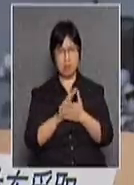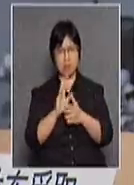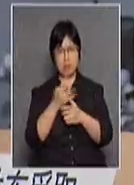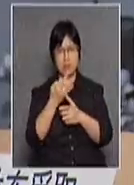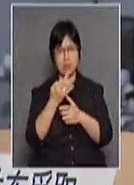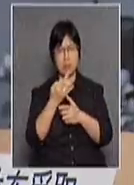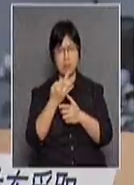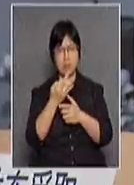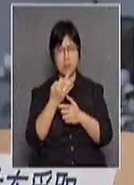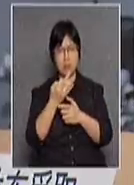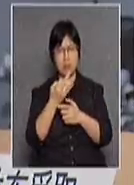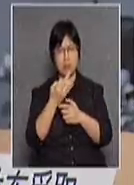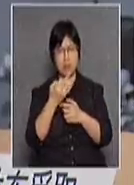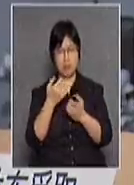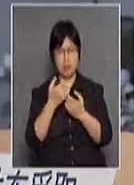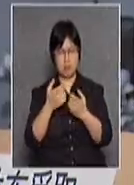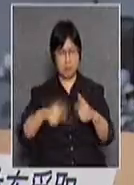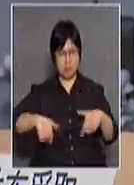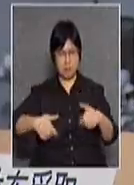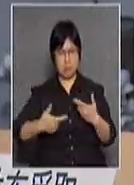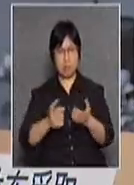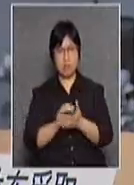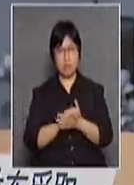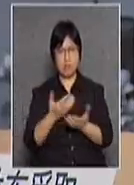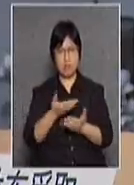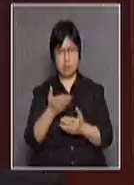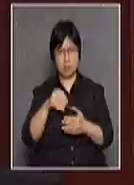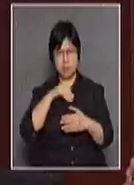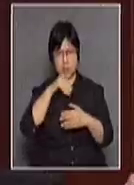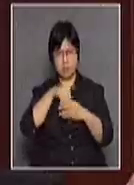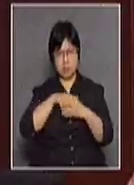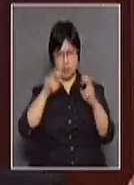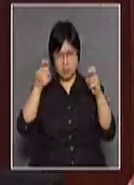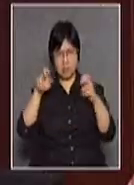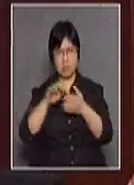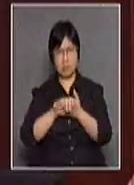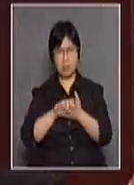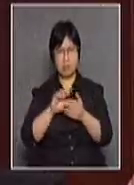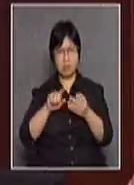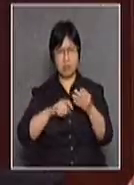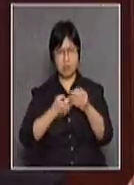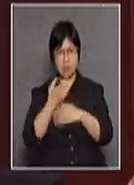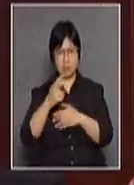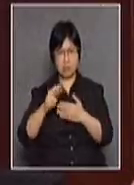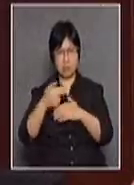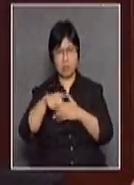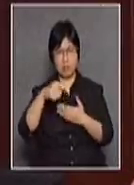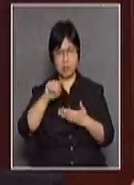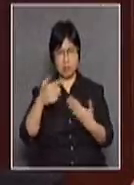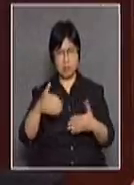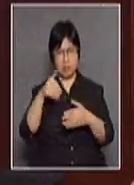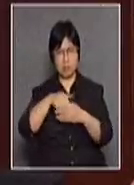的預算開支。 現在各位提出的待決議題是梁國雄議員動議修正案，予以通過。現在付諸表